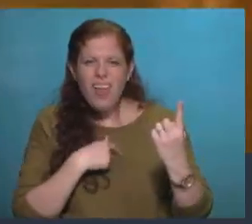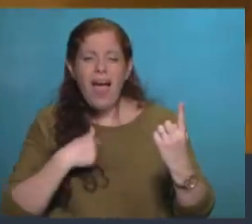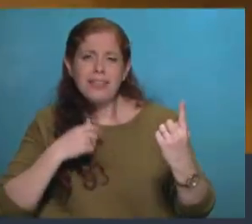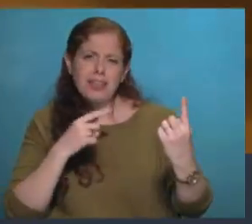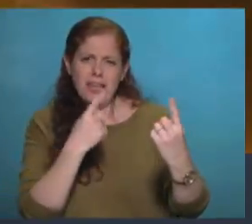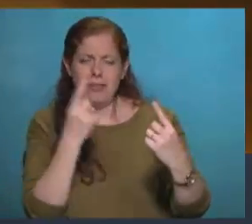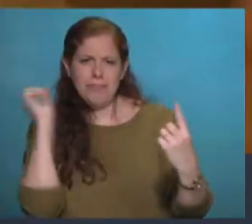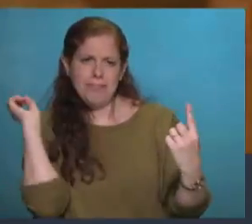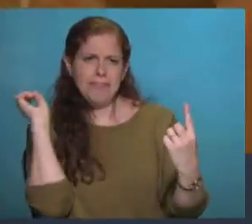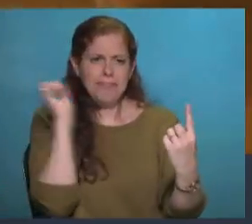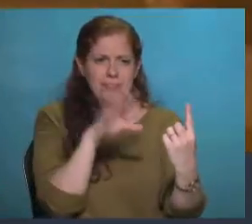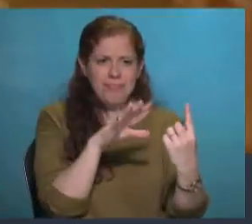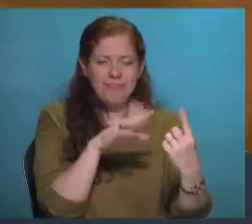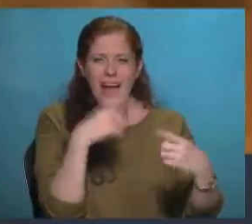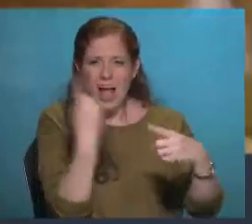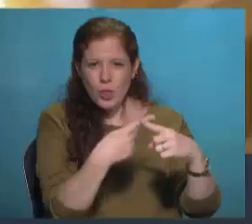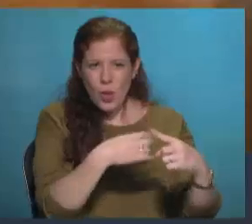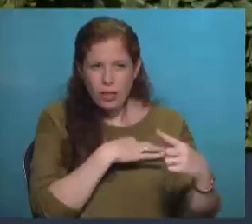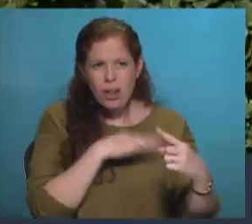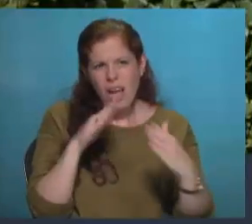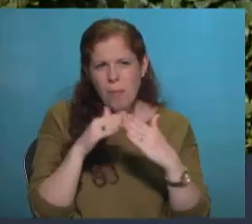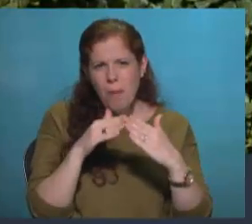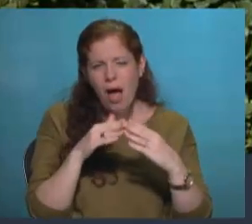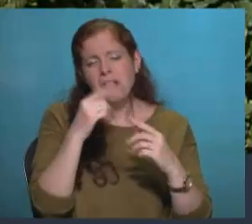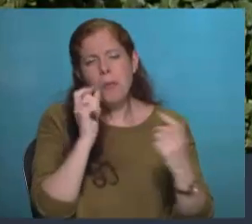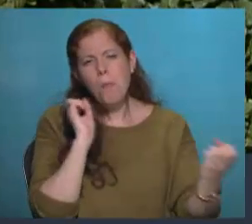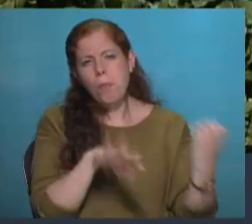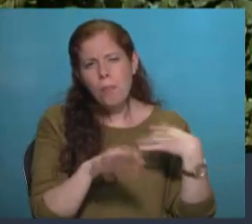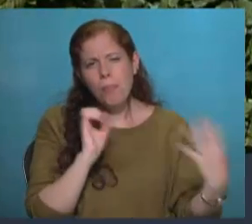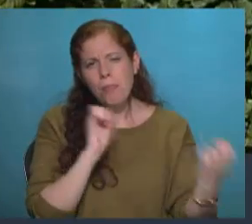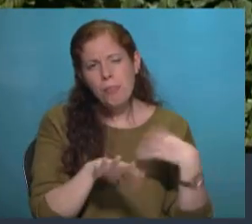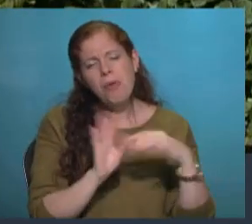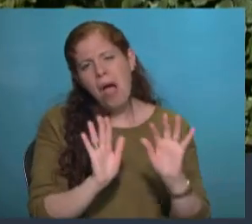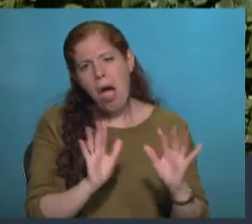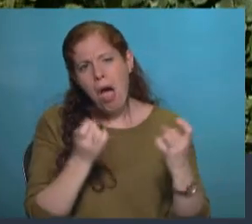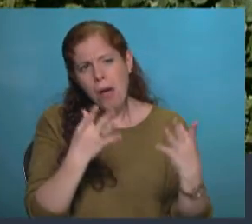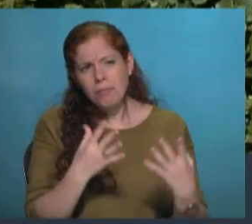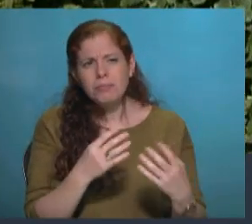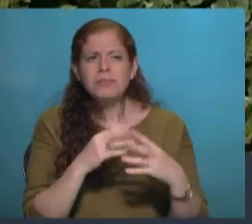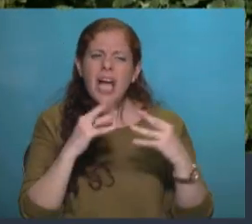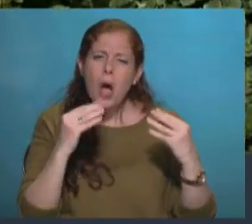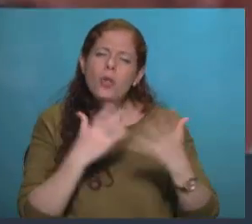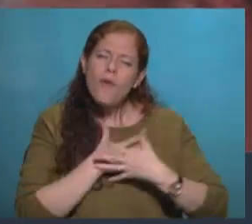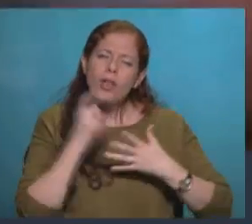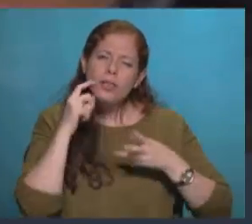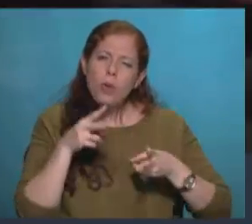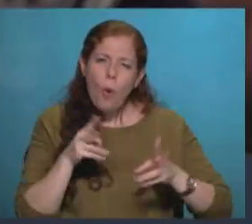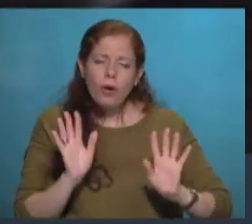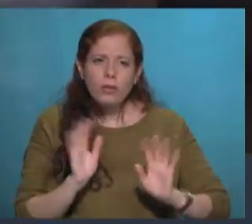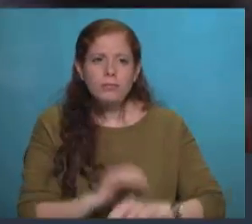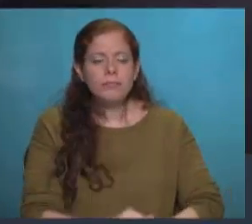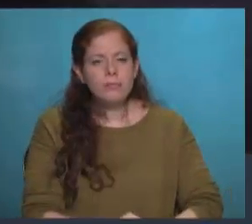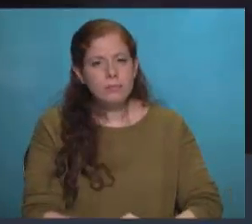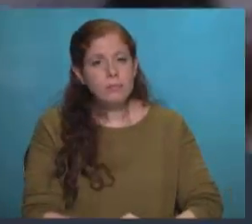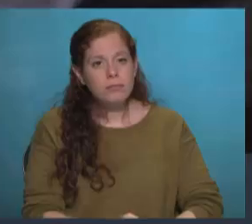זרקתי עליה, גם בבית זה ככה, אחת זורקת על השני הדברים, קריות, זה אנחנו אוהבות לצחוק. נתניהו